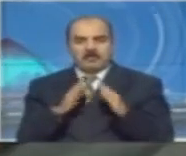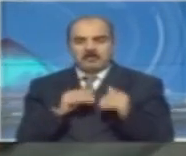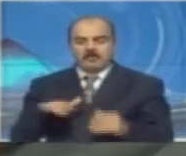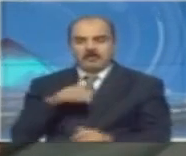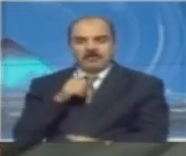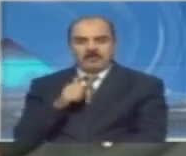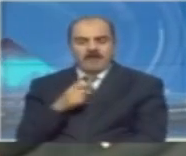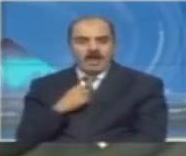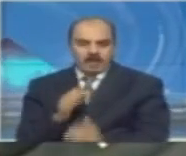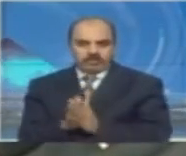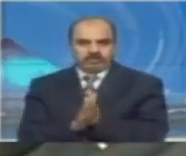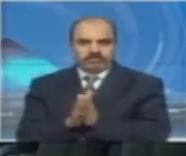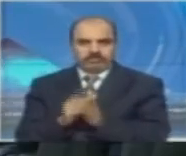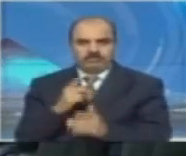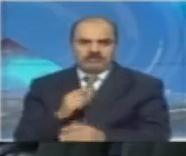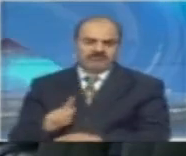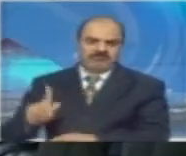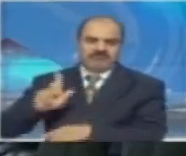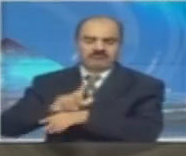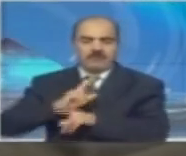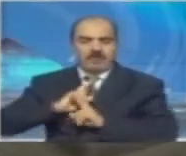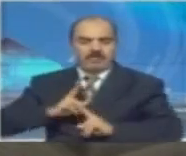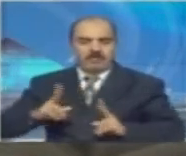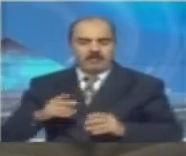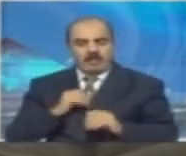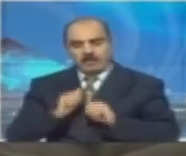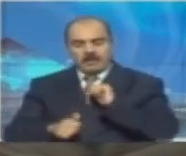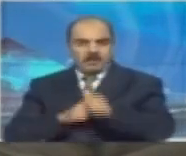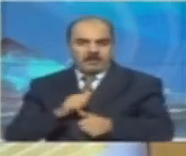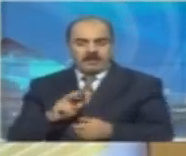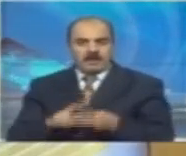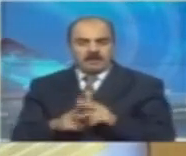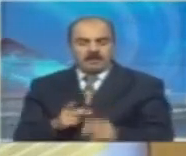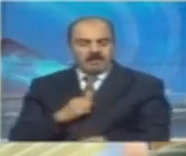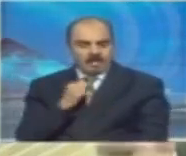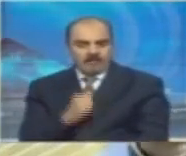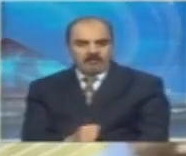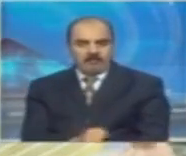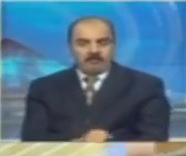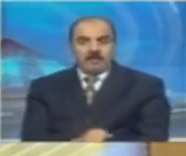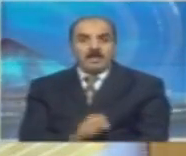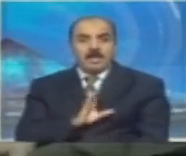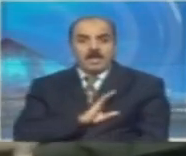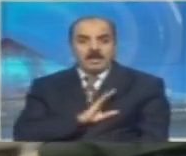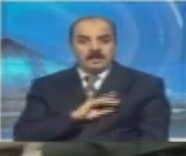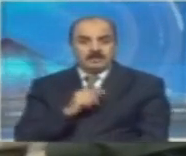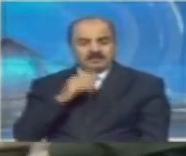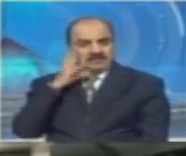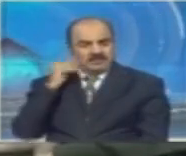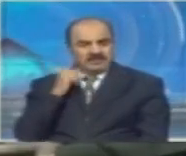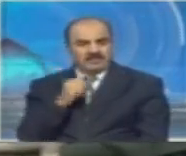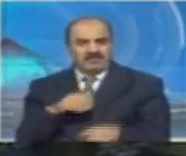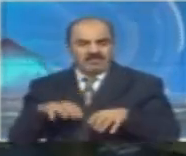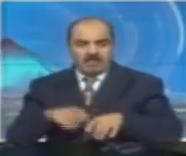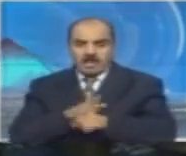الطامح لتحقيق الرياده بمختلف المجالات التي يشارك بها مؤكدا ان القوه المسلحه لا تتدخل جهدا